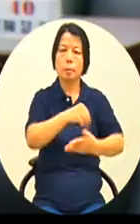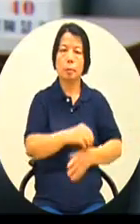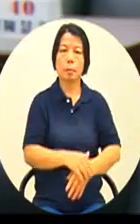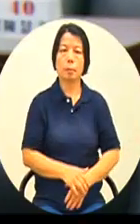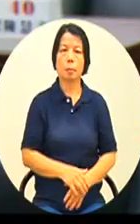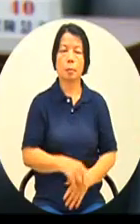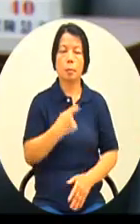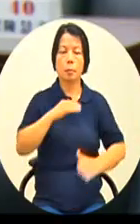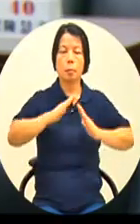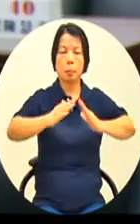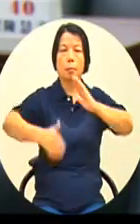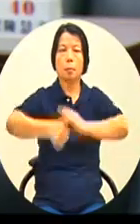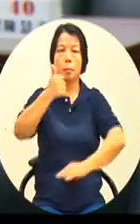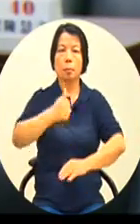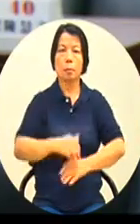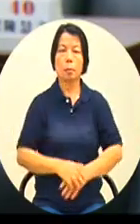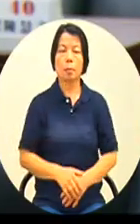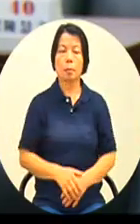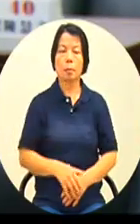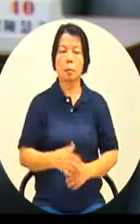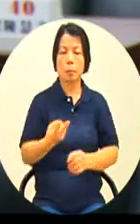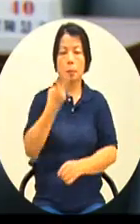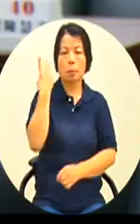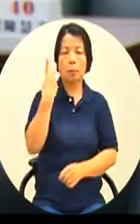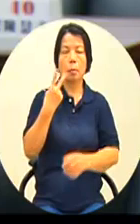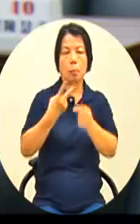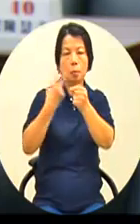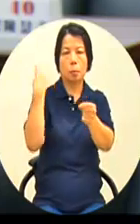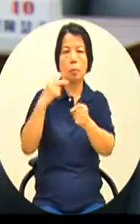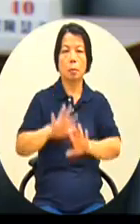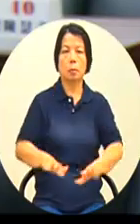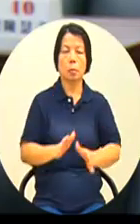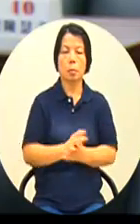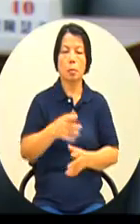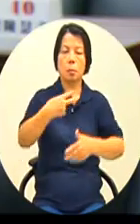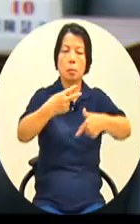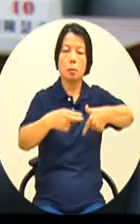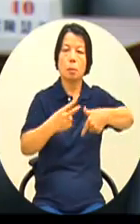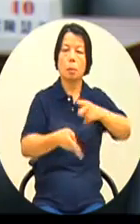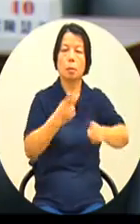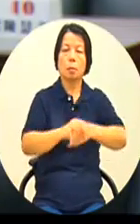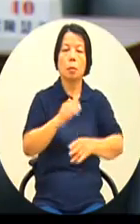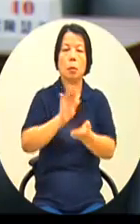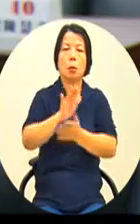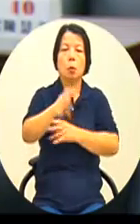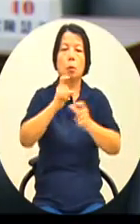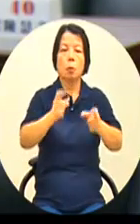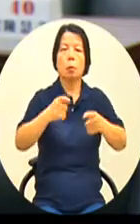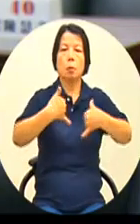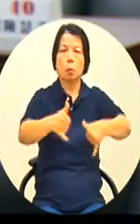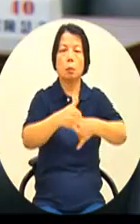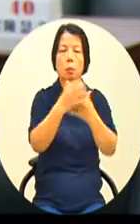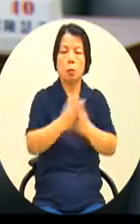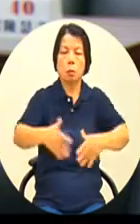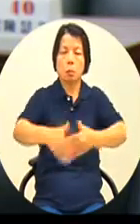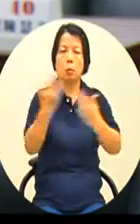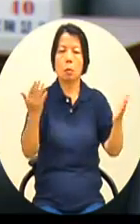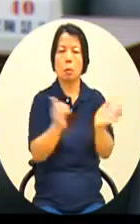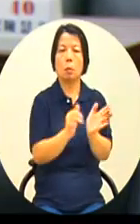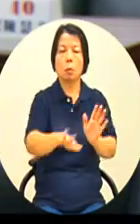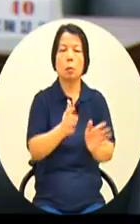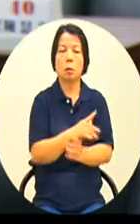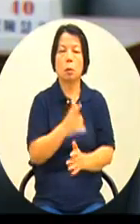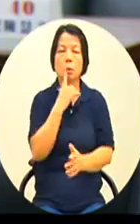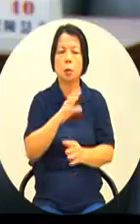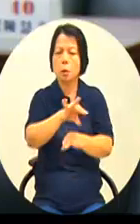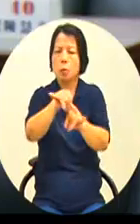咱市长。伫前年有伫咱林务个后港巷拍通，迄是伫地方尔，地方八卦